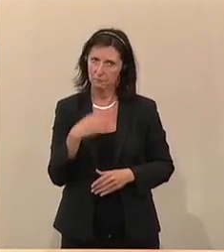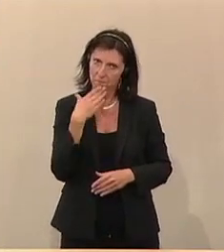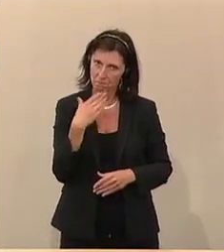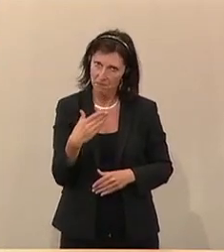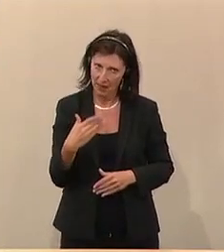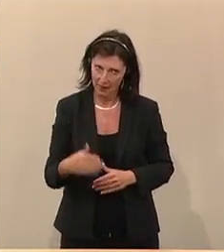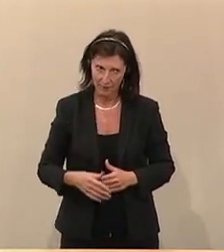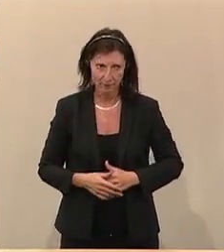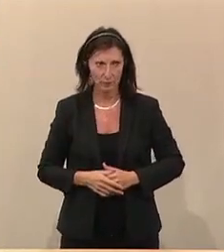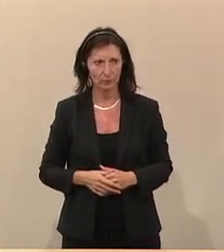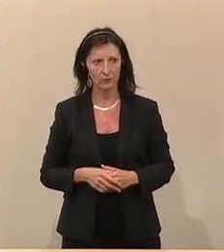konsumentenschutzsprecher